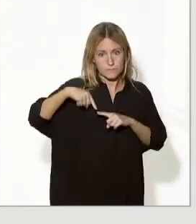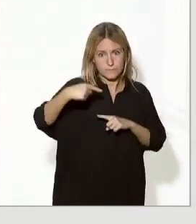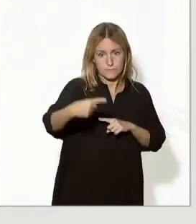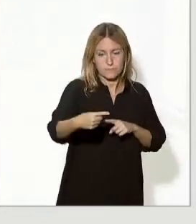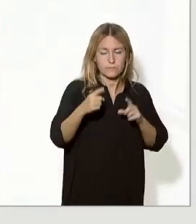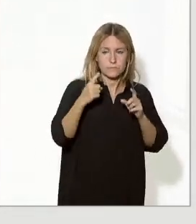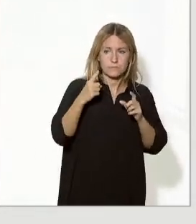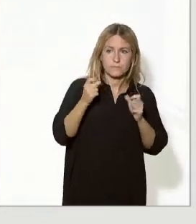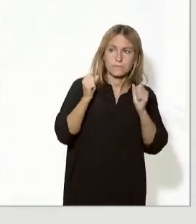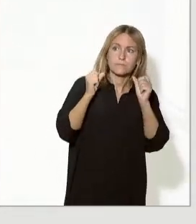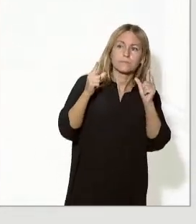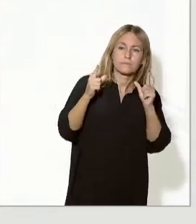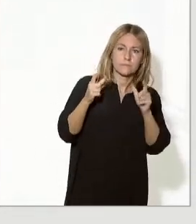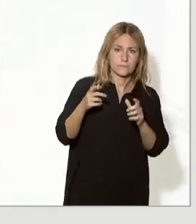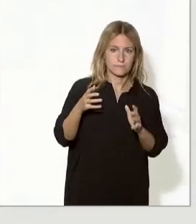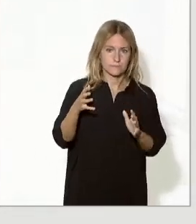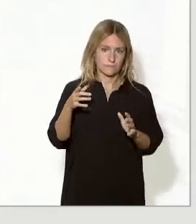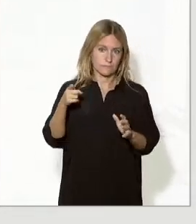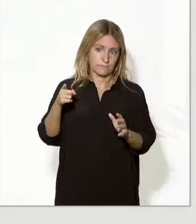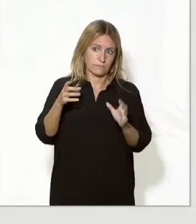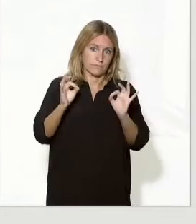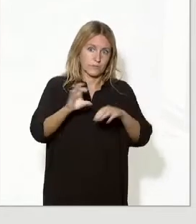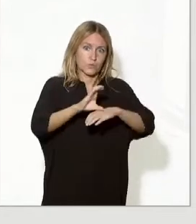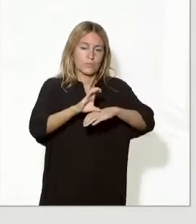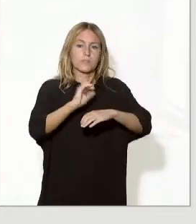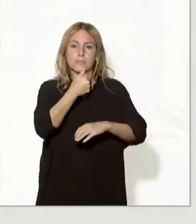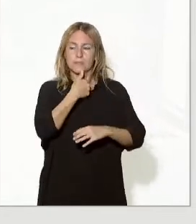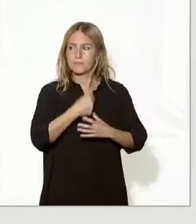la concreció de les paraules que he dit anteriorment.